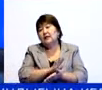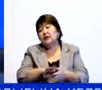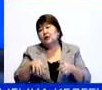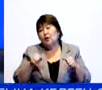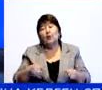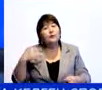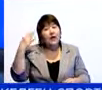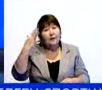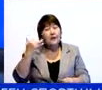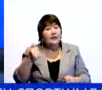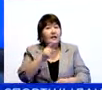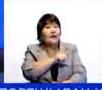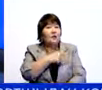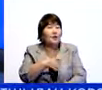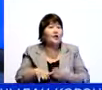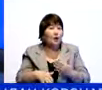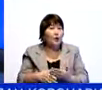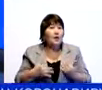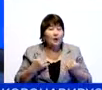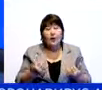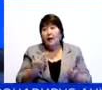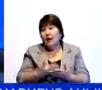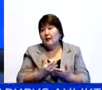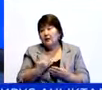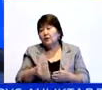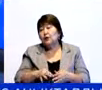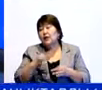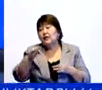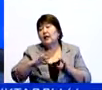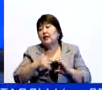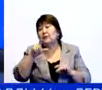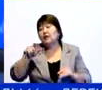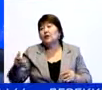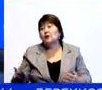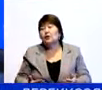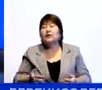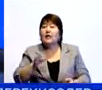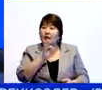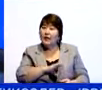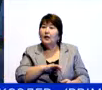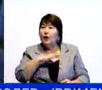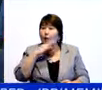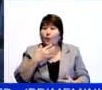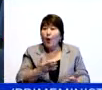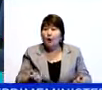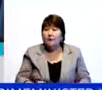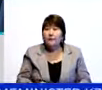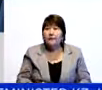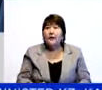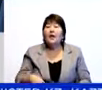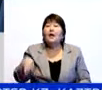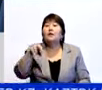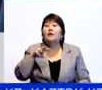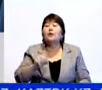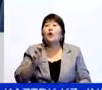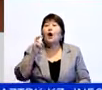құқықтық, психологиялық және медициналық көмек көрсету. Әсіресе мұның шалға елді мекен тұрғындарына игілігі мол. Демеу